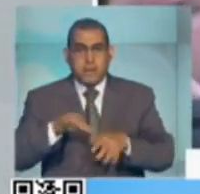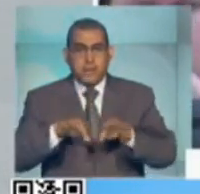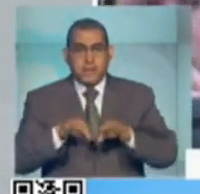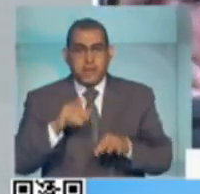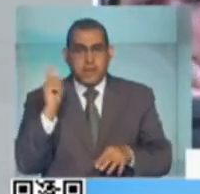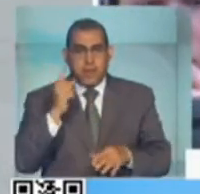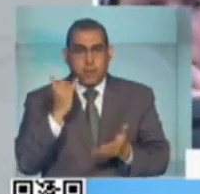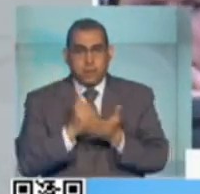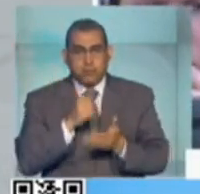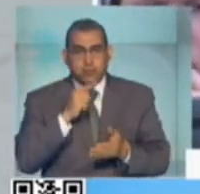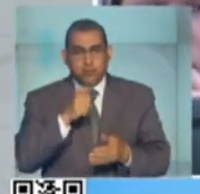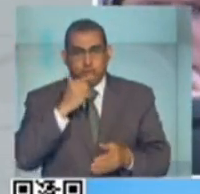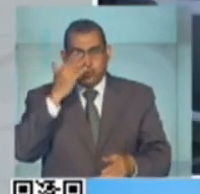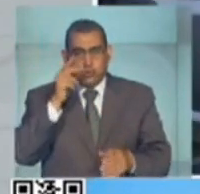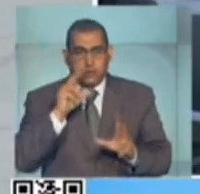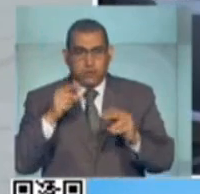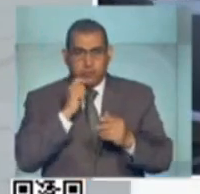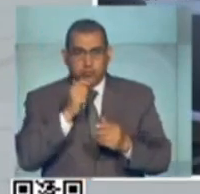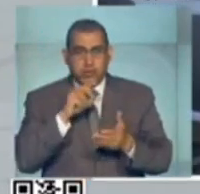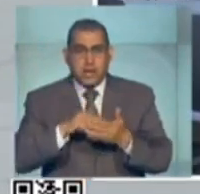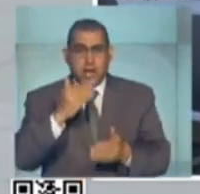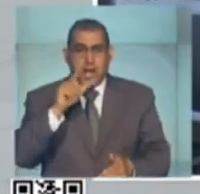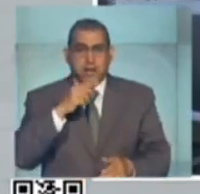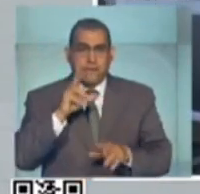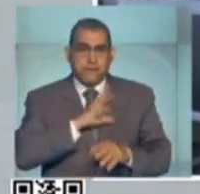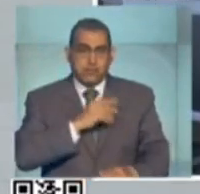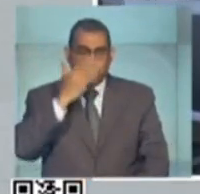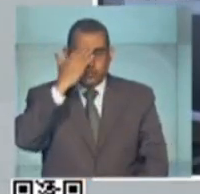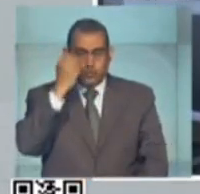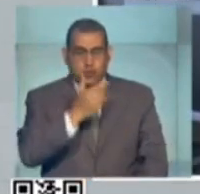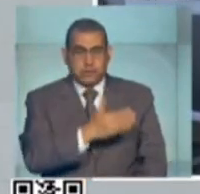الدولية كنت معنا عبر الهاتف من الخليل، شكرا جزيلا على هذه المداخلة.